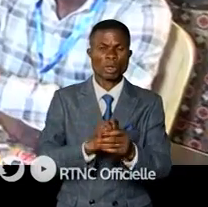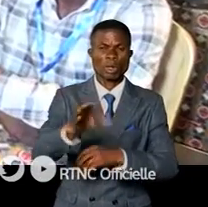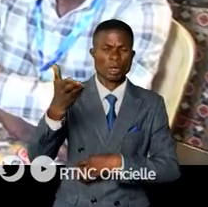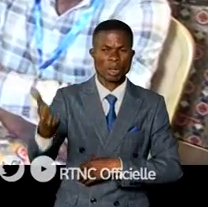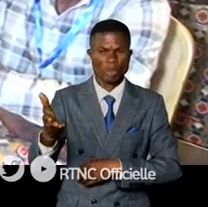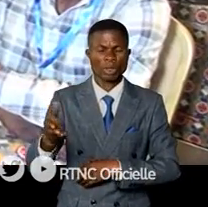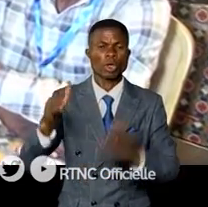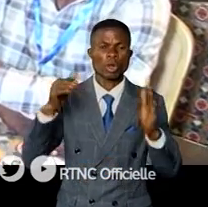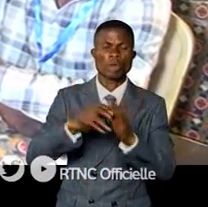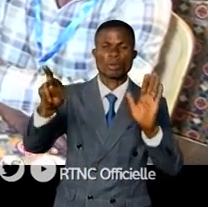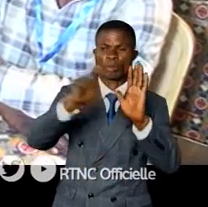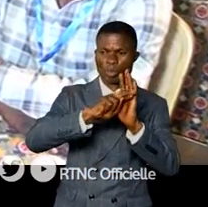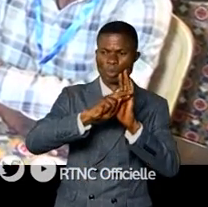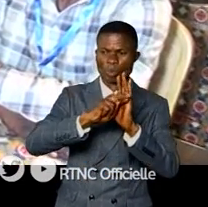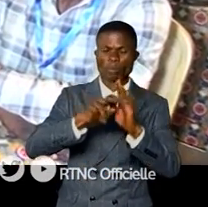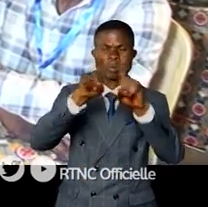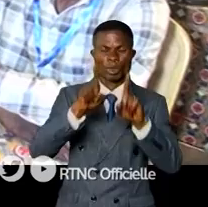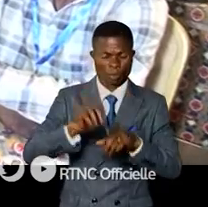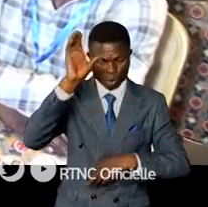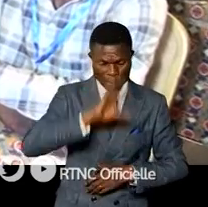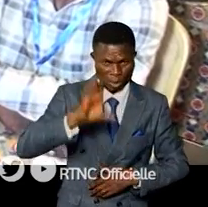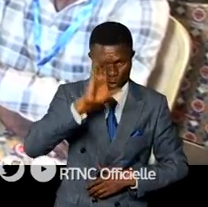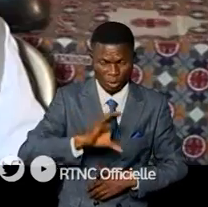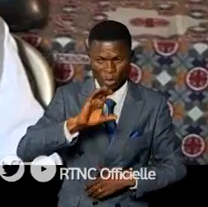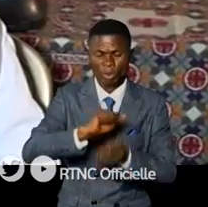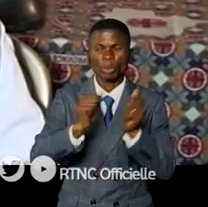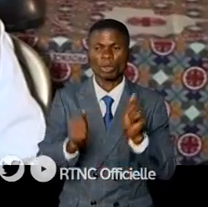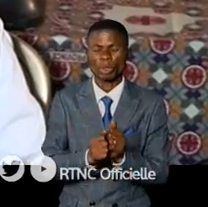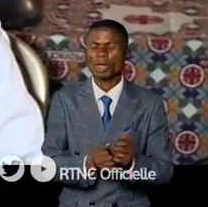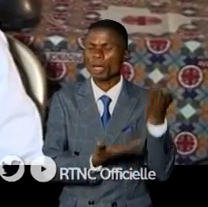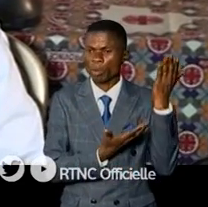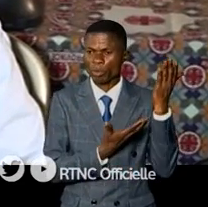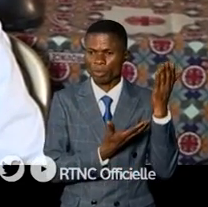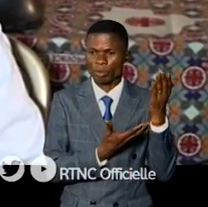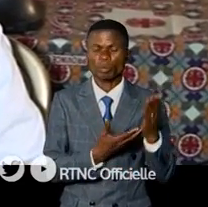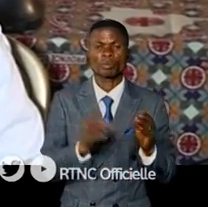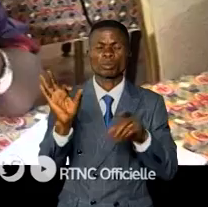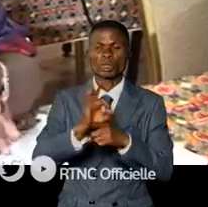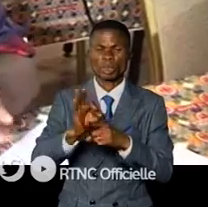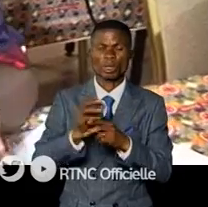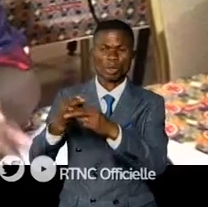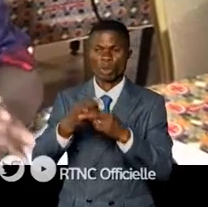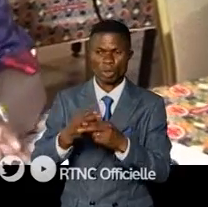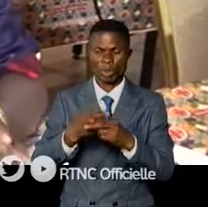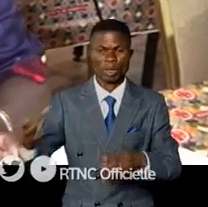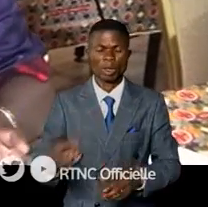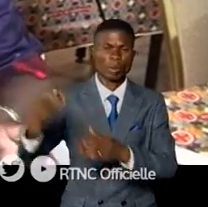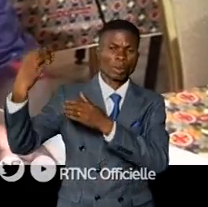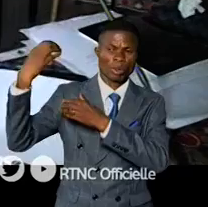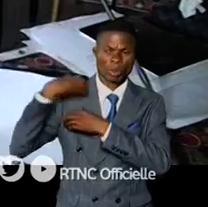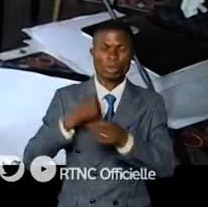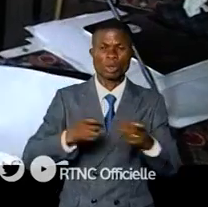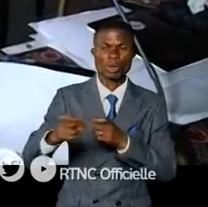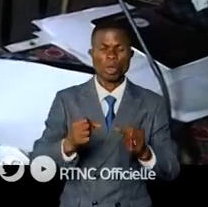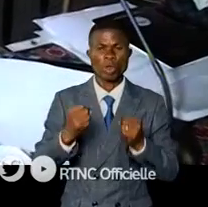à la riposte, ainsi que la recherche sur les protocoles appropriés. L'atelier sur la surveillance, la prise en charge et la